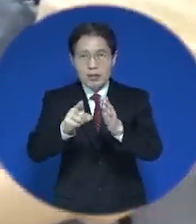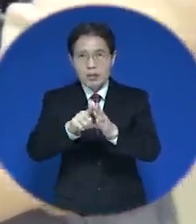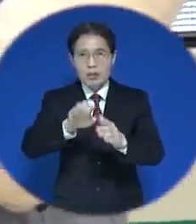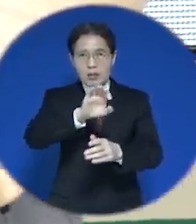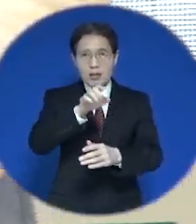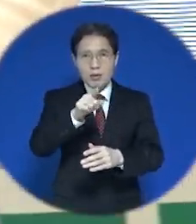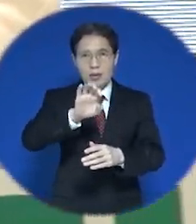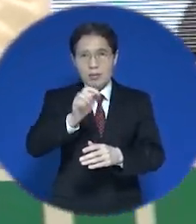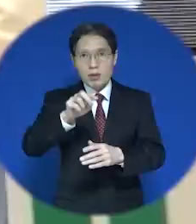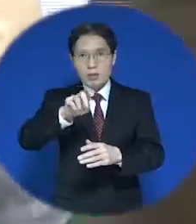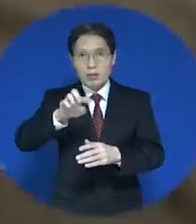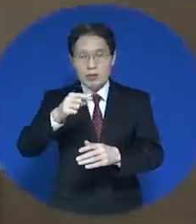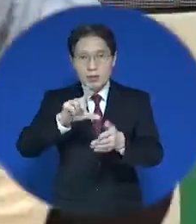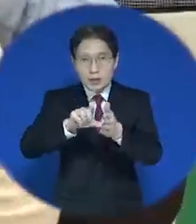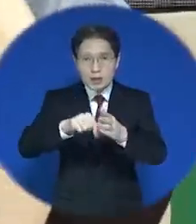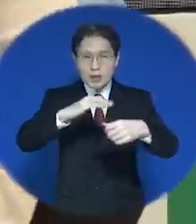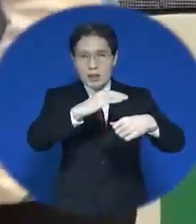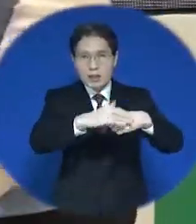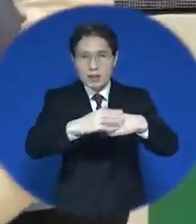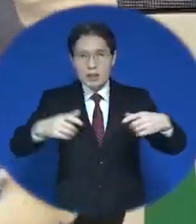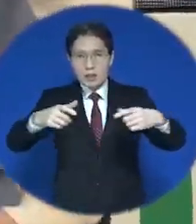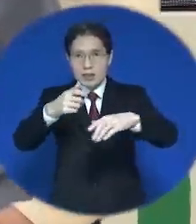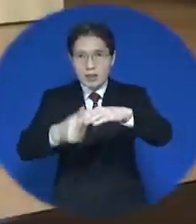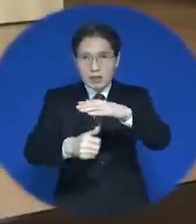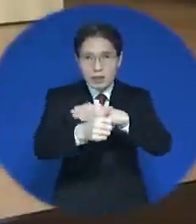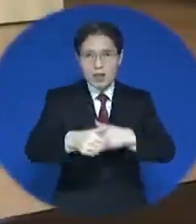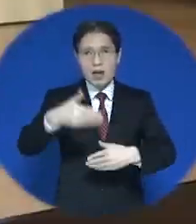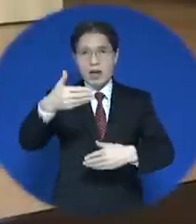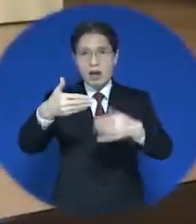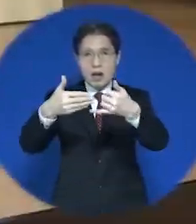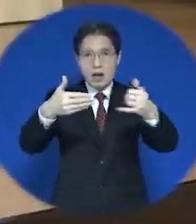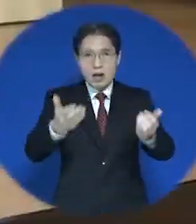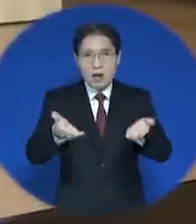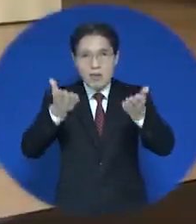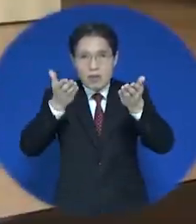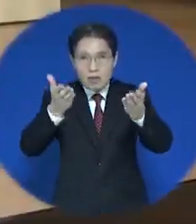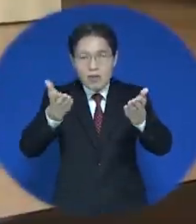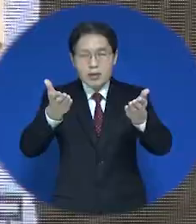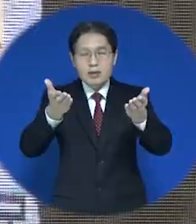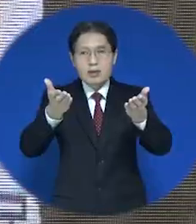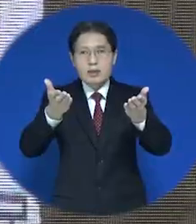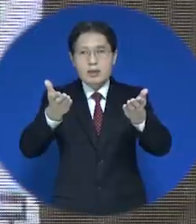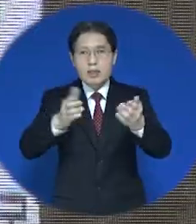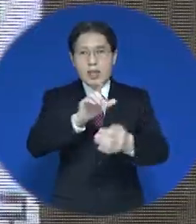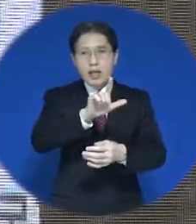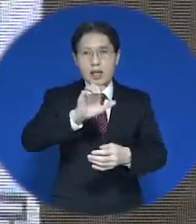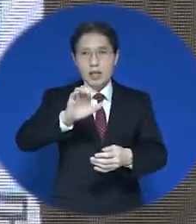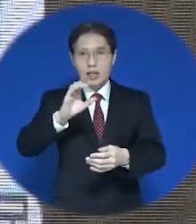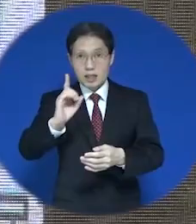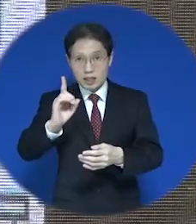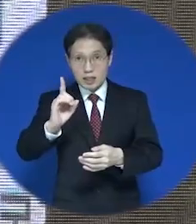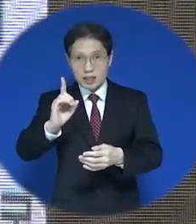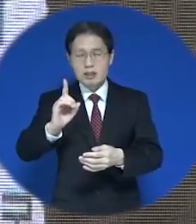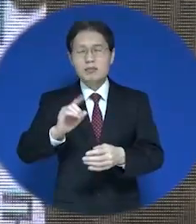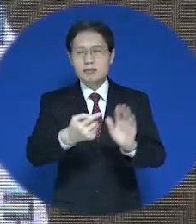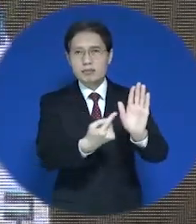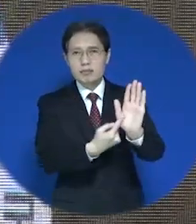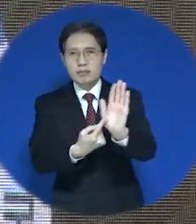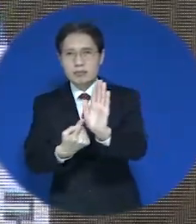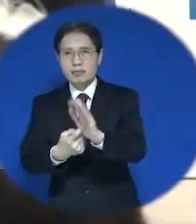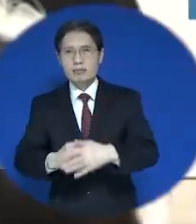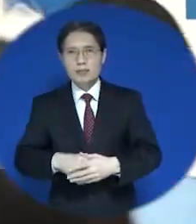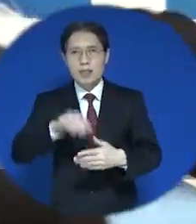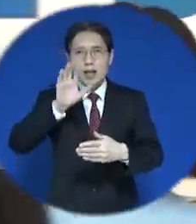퍼포먼스 에서는 대구시와 구 군을 대표하는 9명의 자원봉사자 등이 l 이 퍼포먼스의 시작을